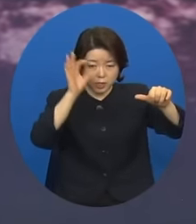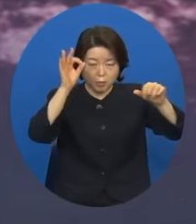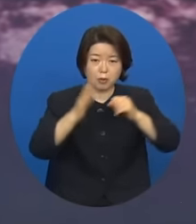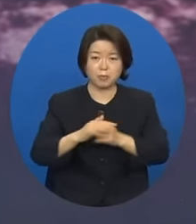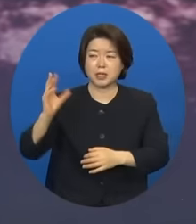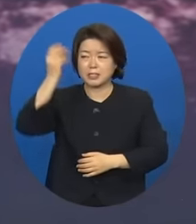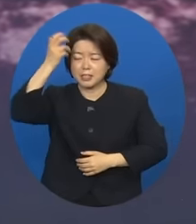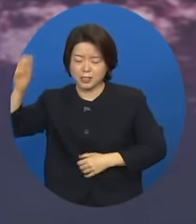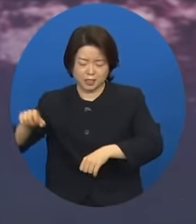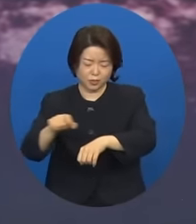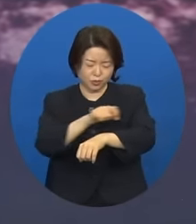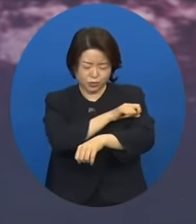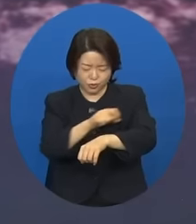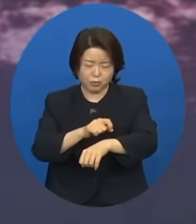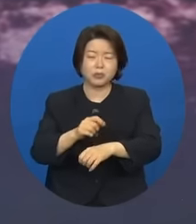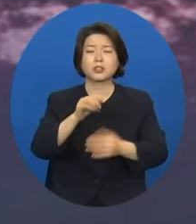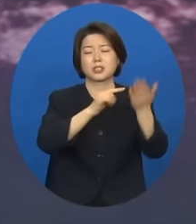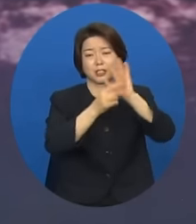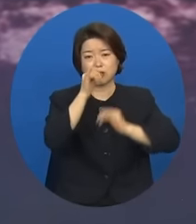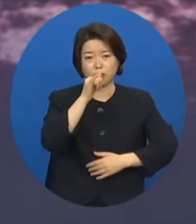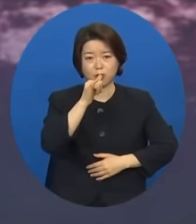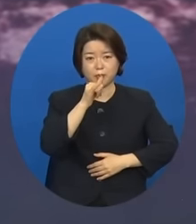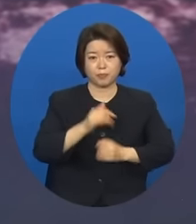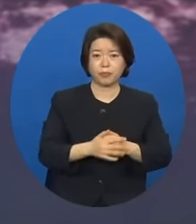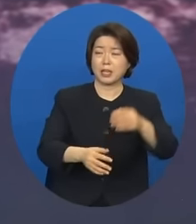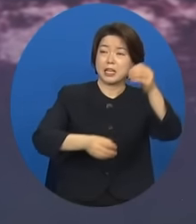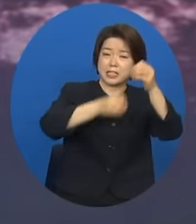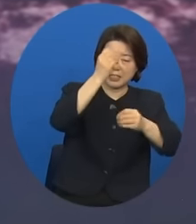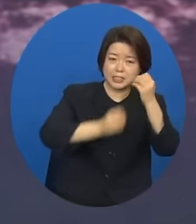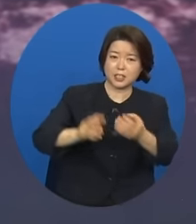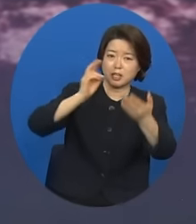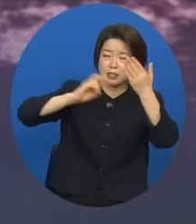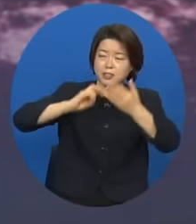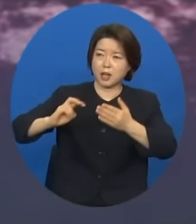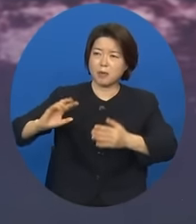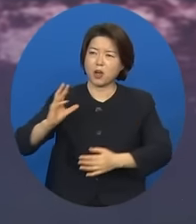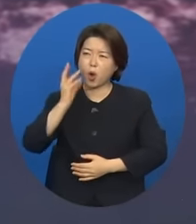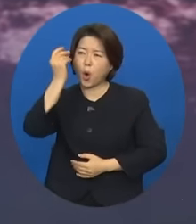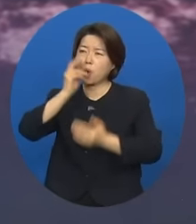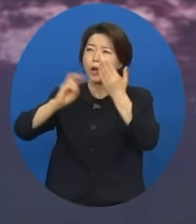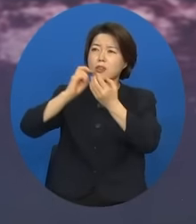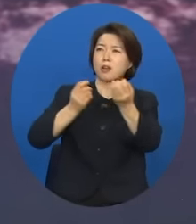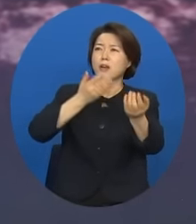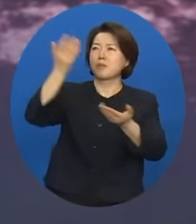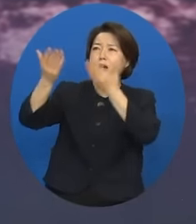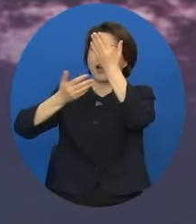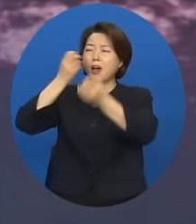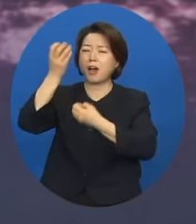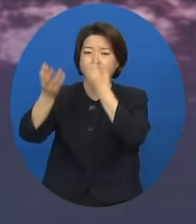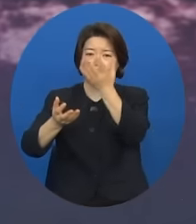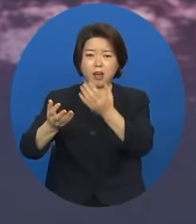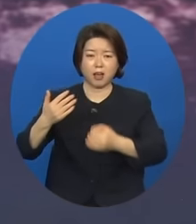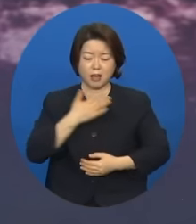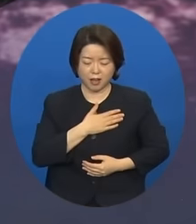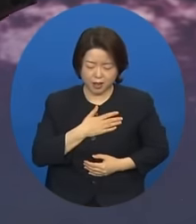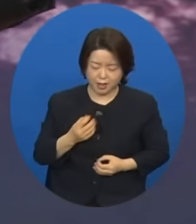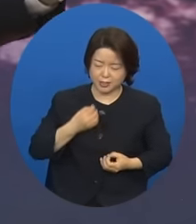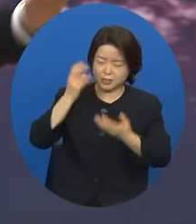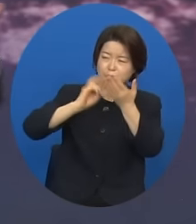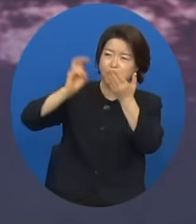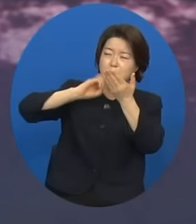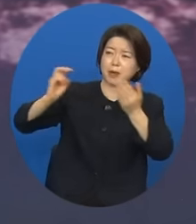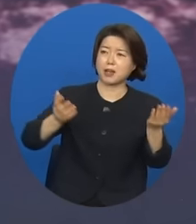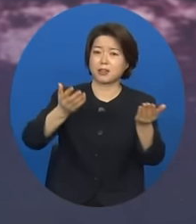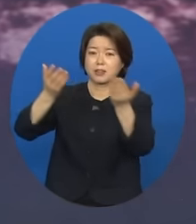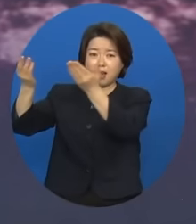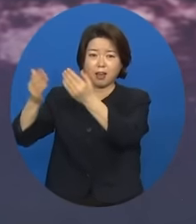특징이 나와요 19절에 이렇게 나옵니다 시와 찬미와 신령한 노래로 서로 화답하며 여러분의 가슴으로 주님께 노래하며 찬송하십시오